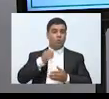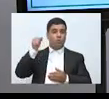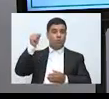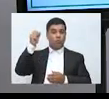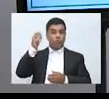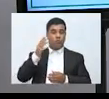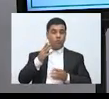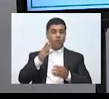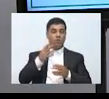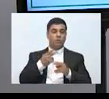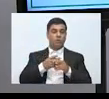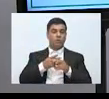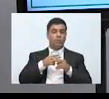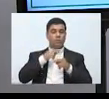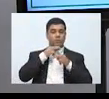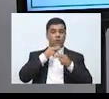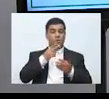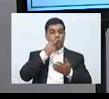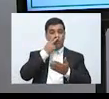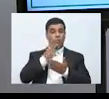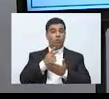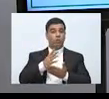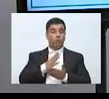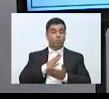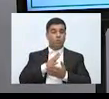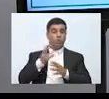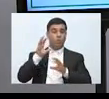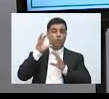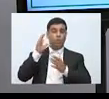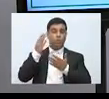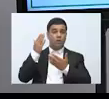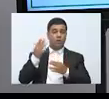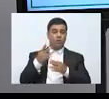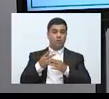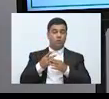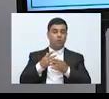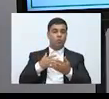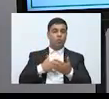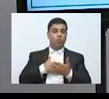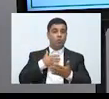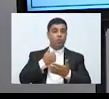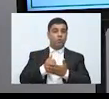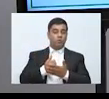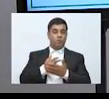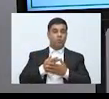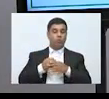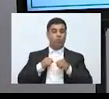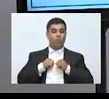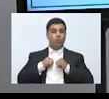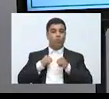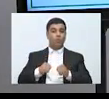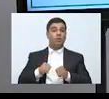quyoshning mehrini ko'rdim. Tog'laringda tuydim qudrat, sabrni.